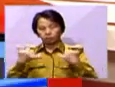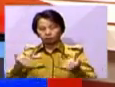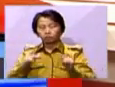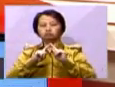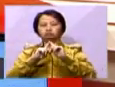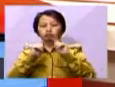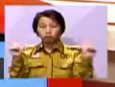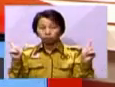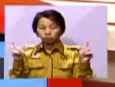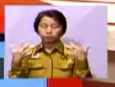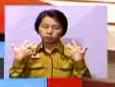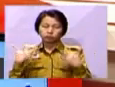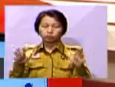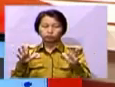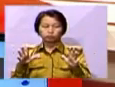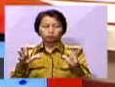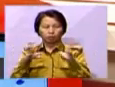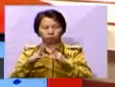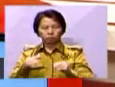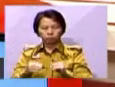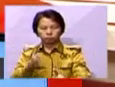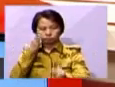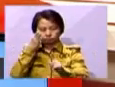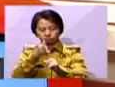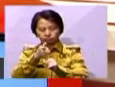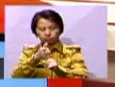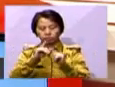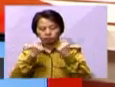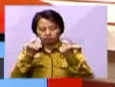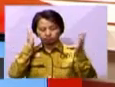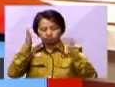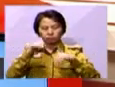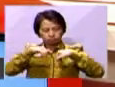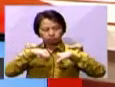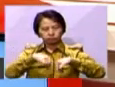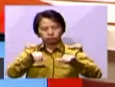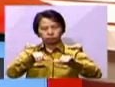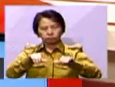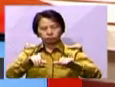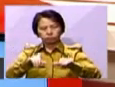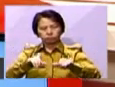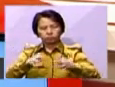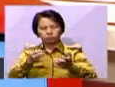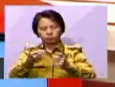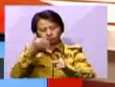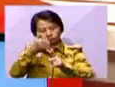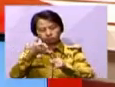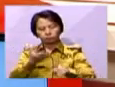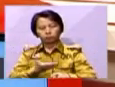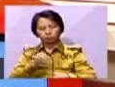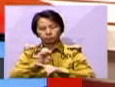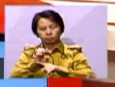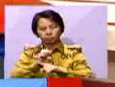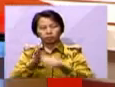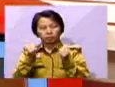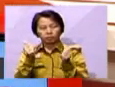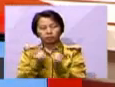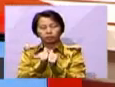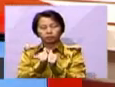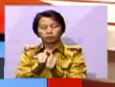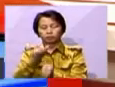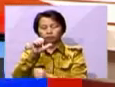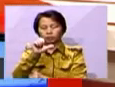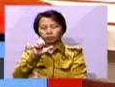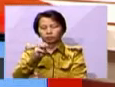Tetapi walaupun telah melepasi sasaran, kontingen negara terus menuai emas. Dan untuk laporan lanjut bersama Aisyah Basli